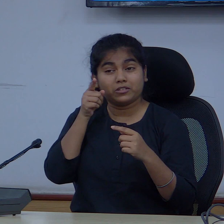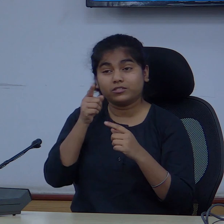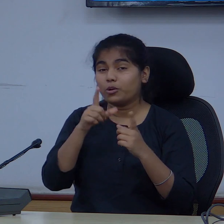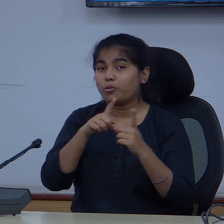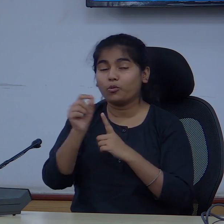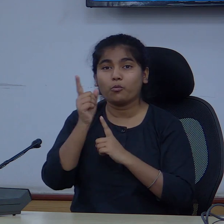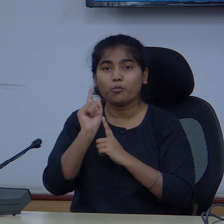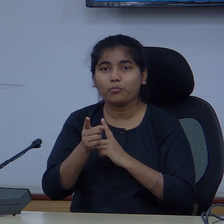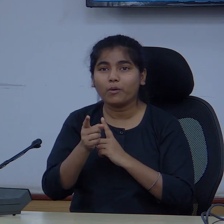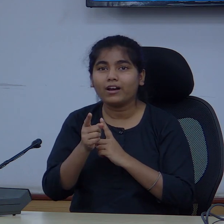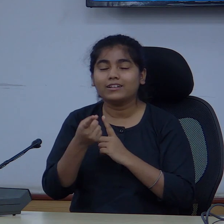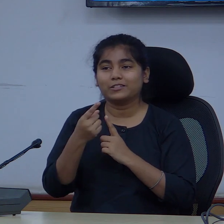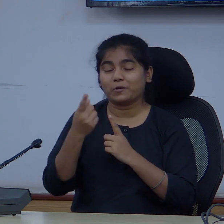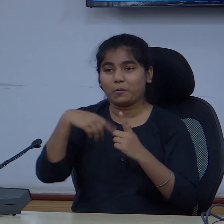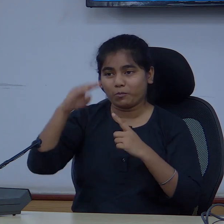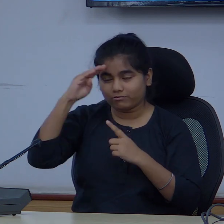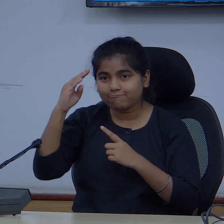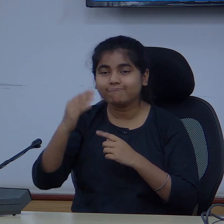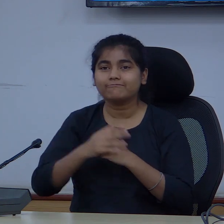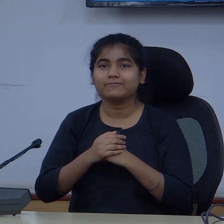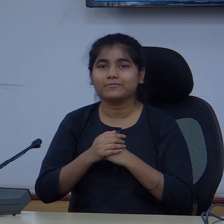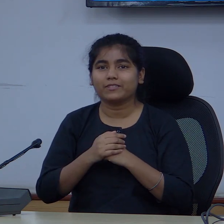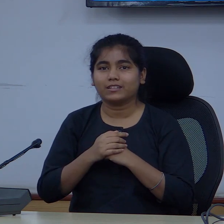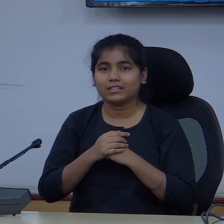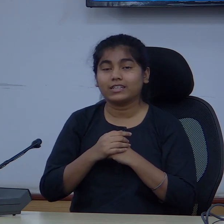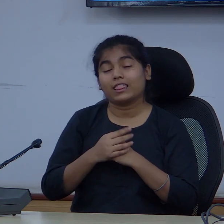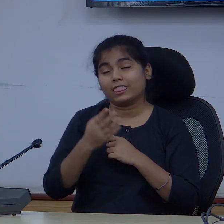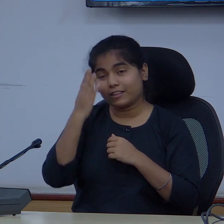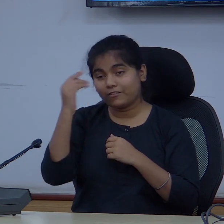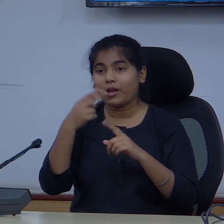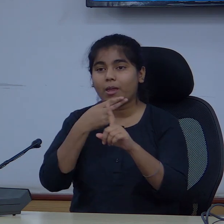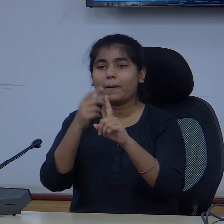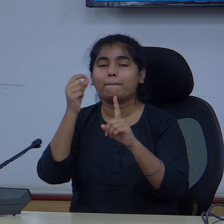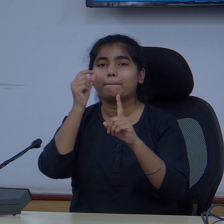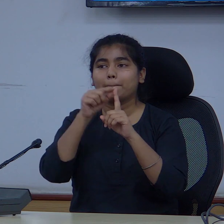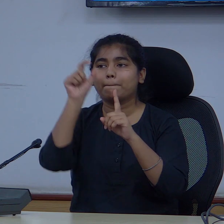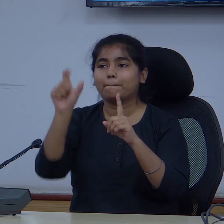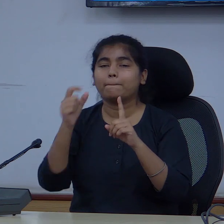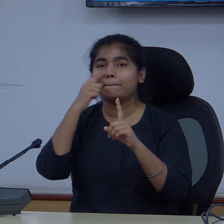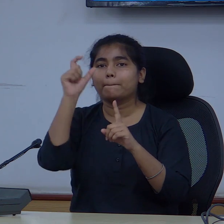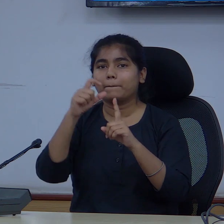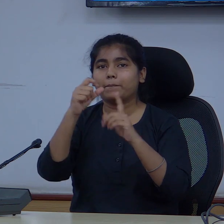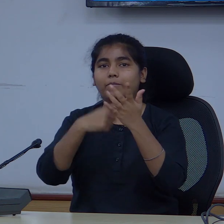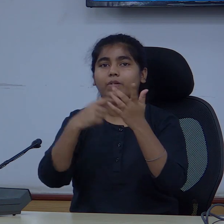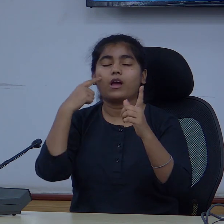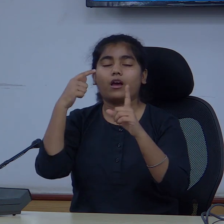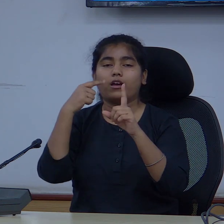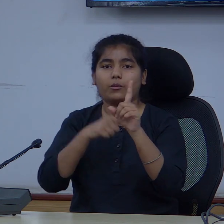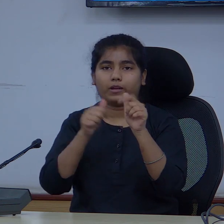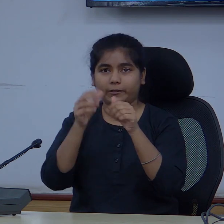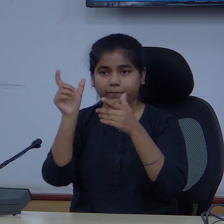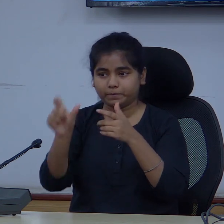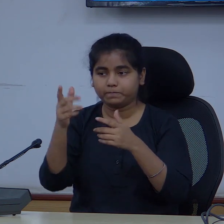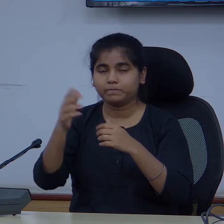गया होगा कि उसको सजदा करने को मन करता है। दैट्स वाई इट इज़ कॉल्ड प्रिया द एसेसिबिलिटी वॉरियर। ये है टॉपिक जिस पर हम बात करने वाले